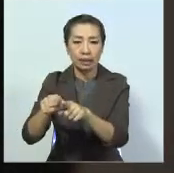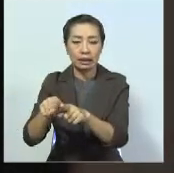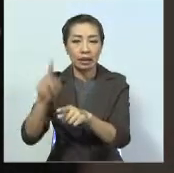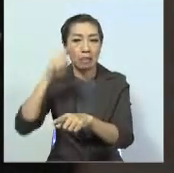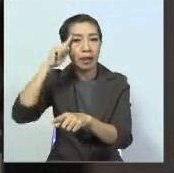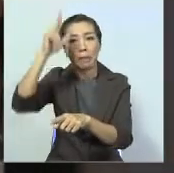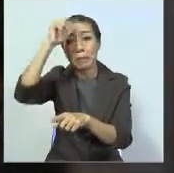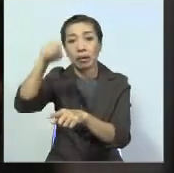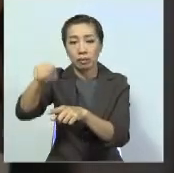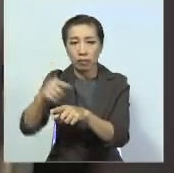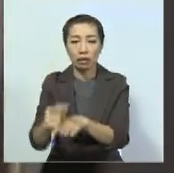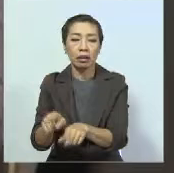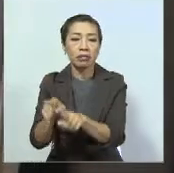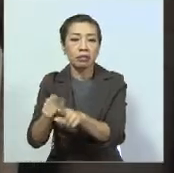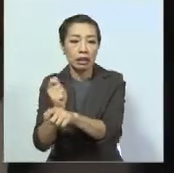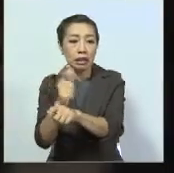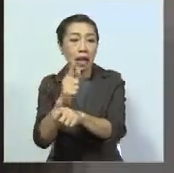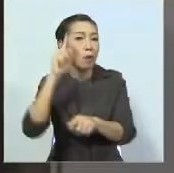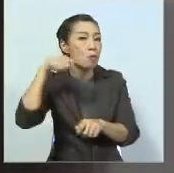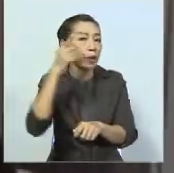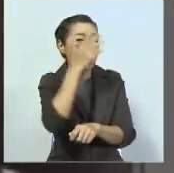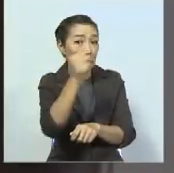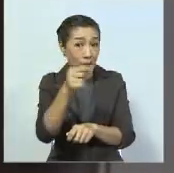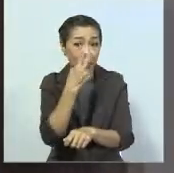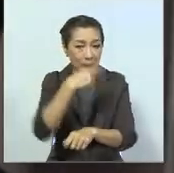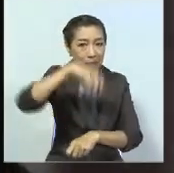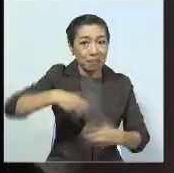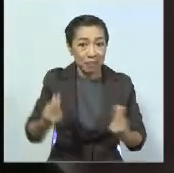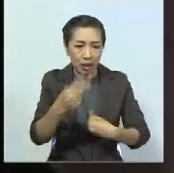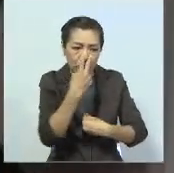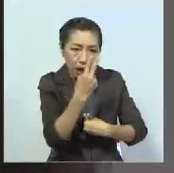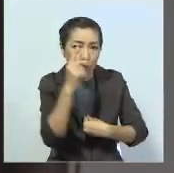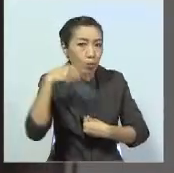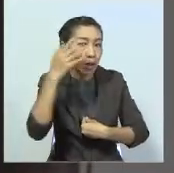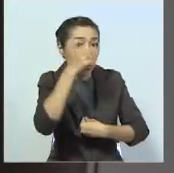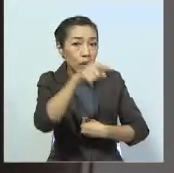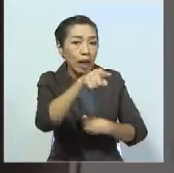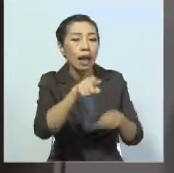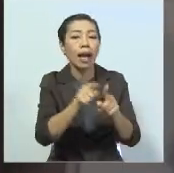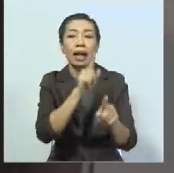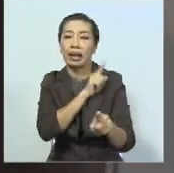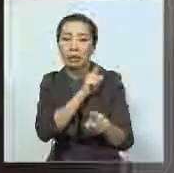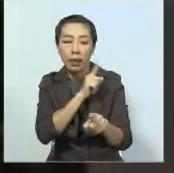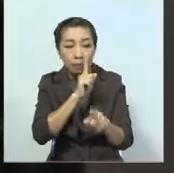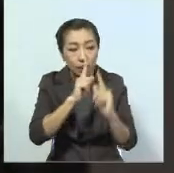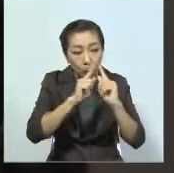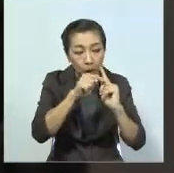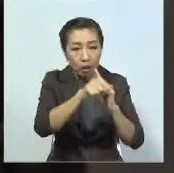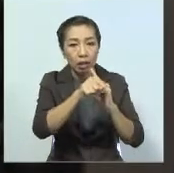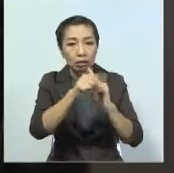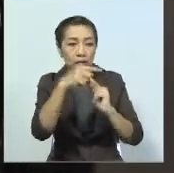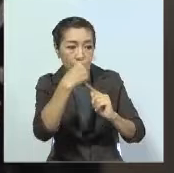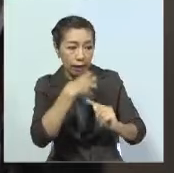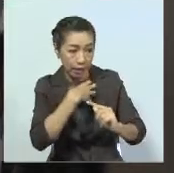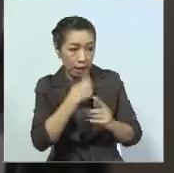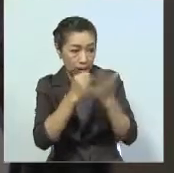ยซึ่งคุณผู้ชมจะเห็นเวลาถ้าเราไปตามสถานบันเทิงต่างๆพิตตี้ต่างๆเหล่านี้ค่ะจะทำหน้าที่ในการติดต่อลูกค้าและกระจ